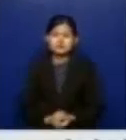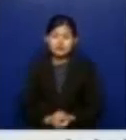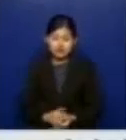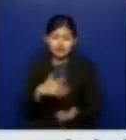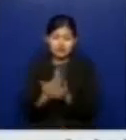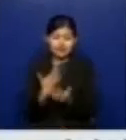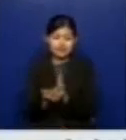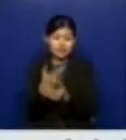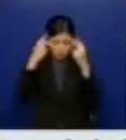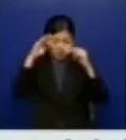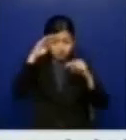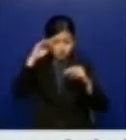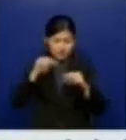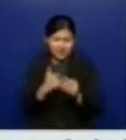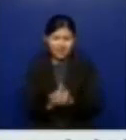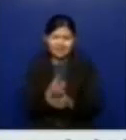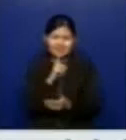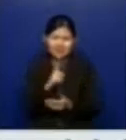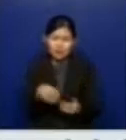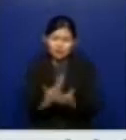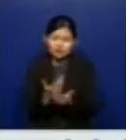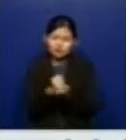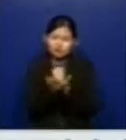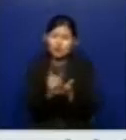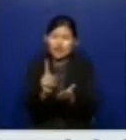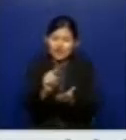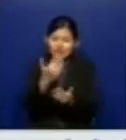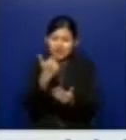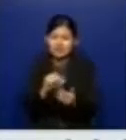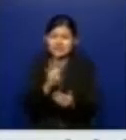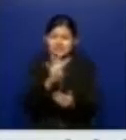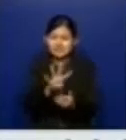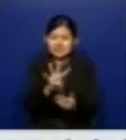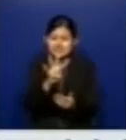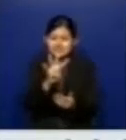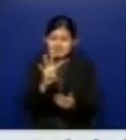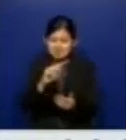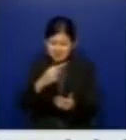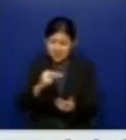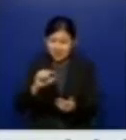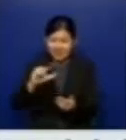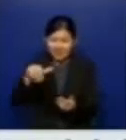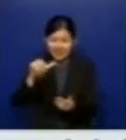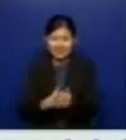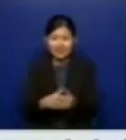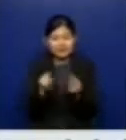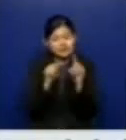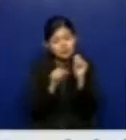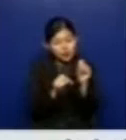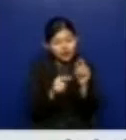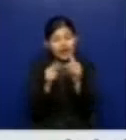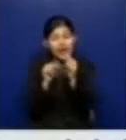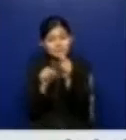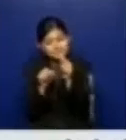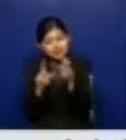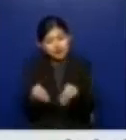ยียวยายังไง 40,000 กว่าล้านเนี่ยนะครับจัดสรรไปให้เขาในหมู่บ้านในตำบลในอำเภอนะครับมันก็จะทำ